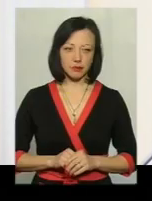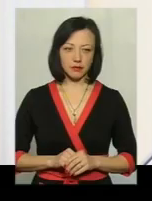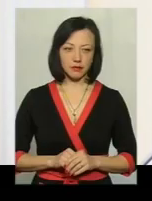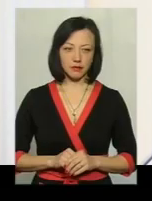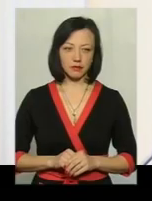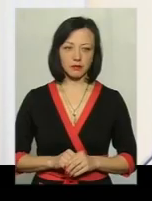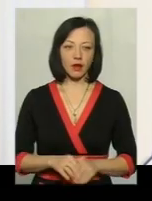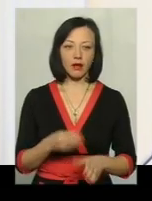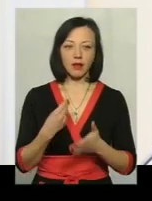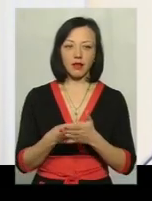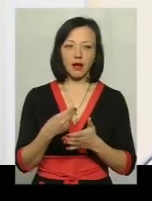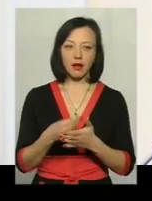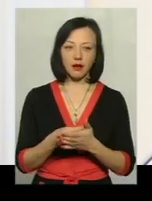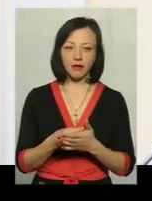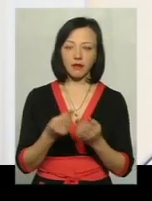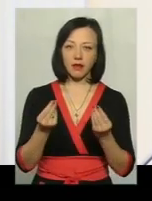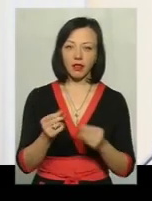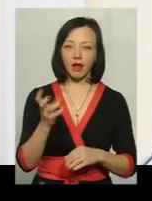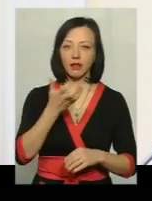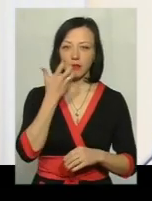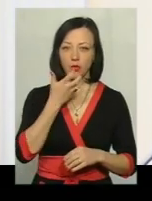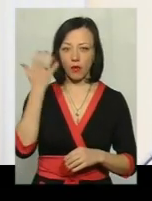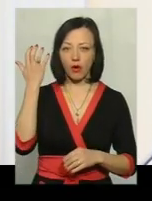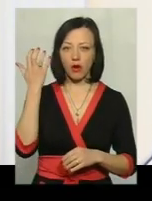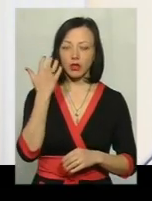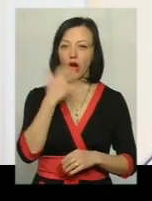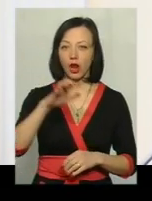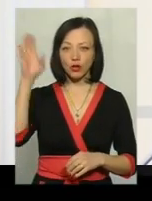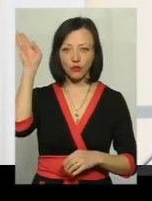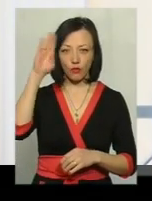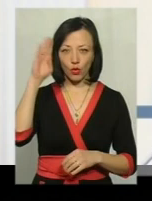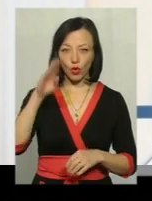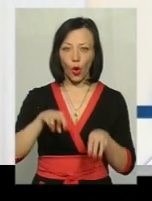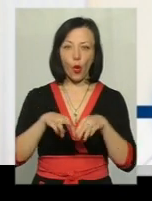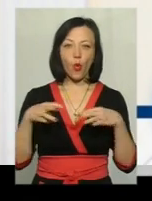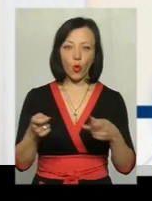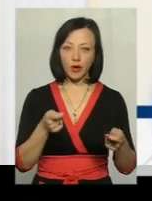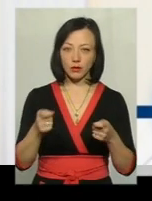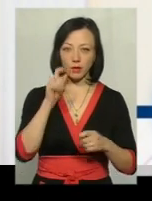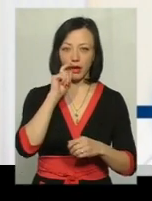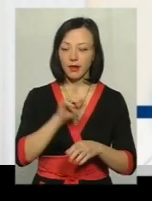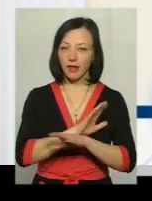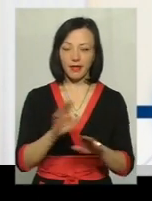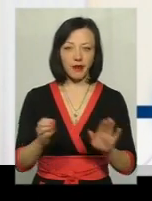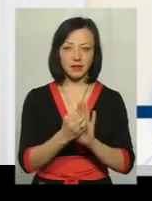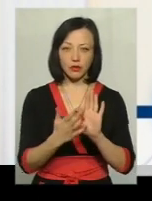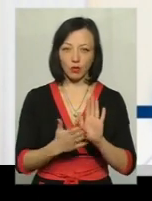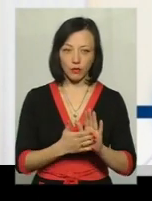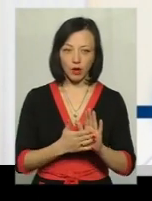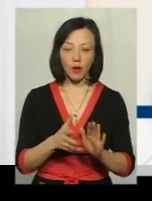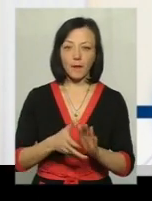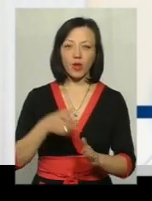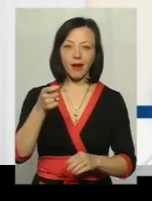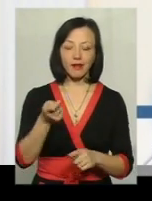Тарифи на тепло, на гарячу воду уряд України не встановлює. Подання на